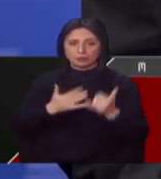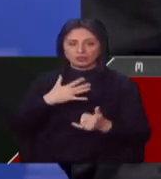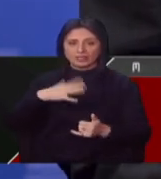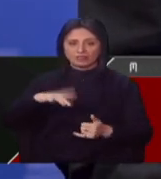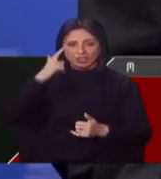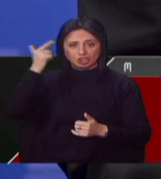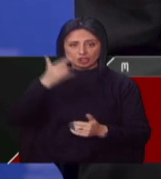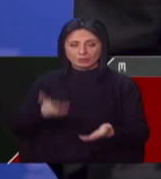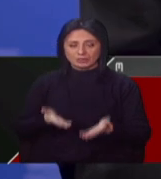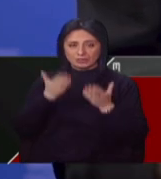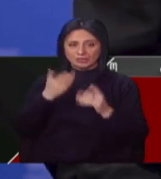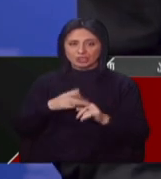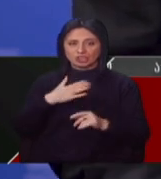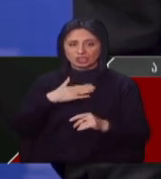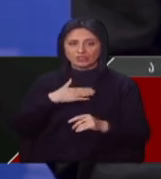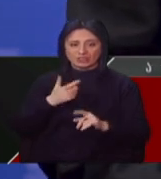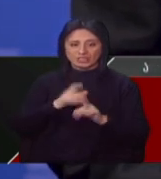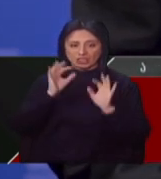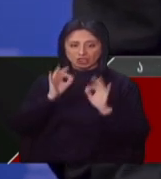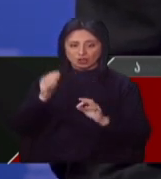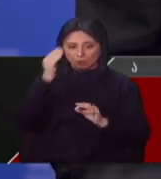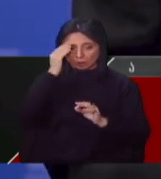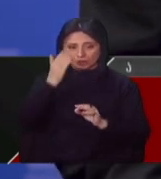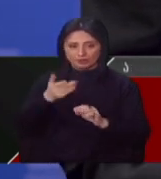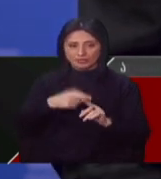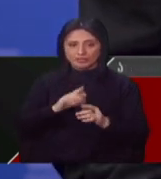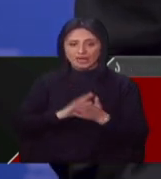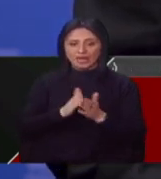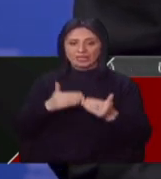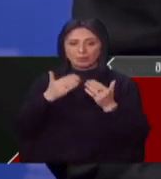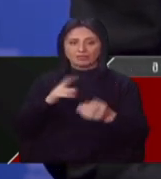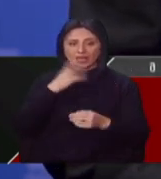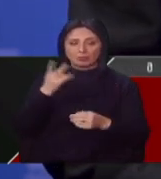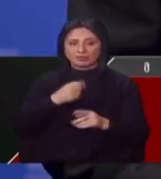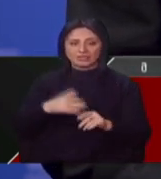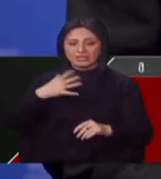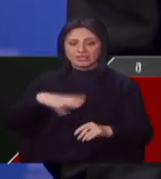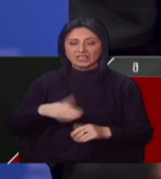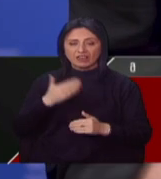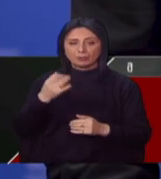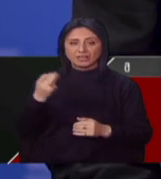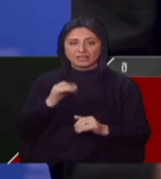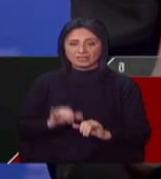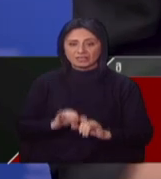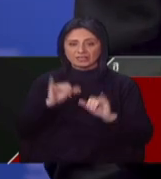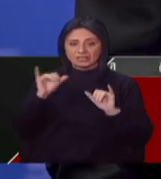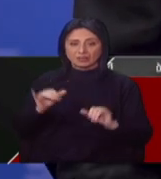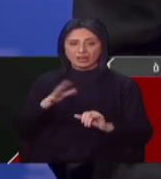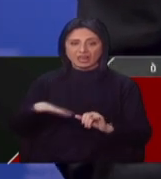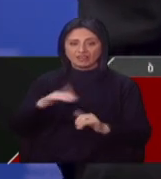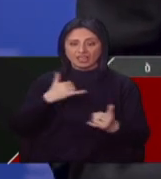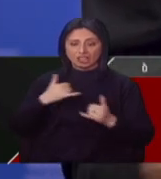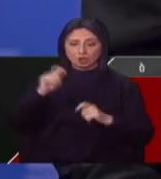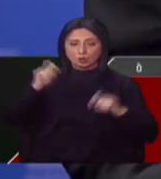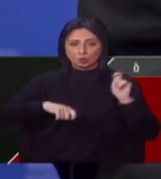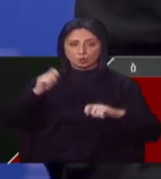ქვეყნის ცნობადობის ზრდას ჩვენი ძალიან სწორ პოზიციონირებას ეს განაპირობებს რა თქმა უნდა იმას რომ საქართველოსადმი ინტერესი იზრდება ქვეყანა სტუმრობს